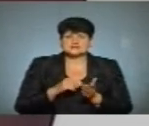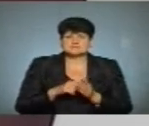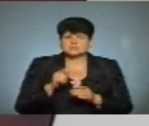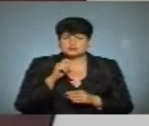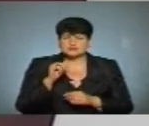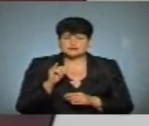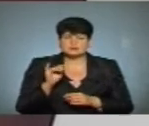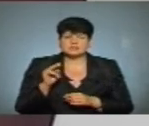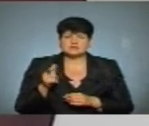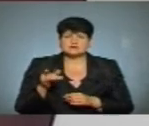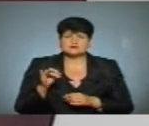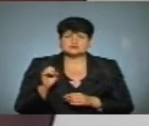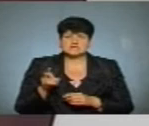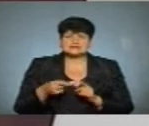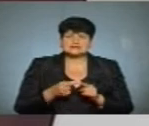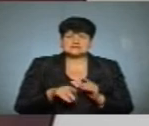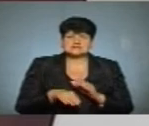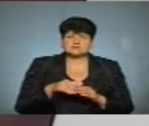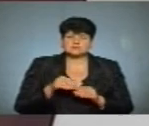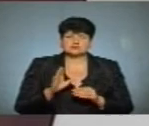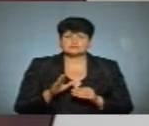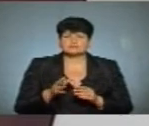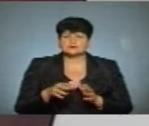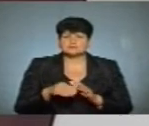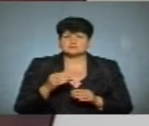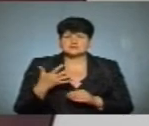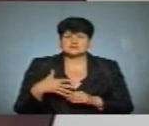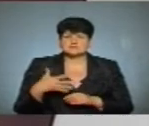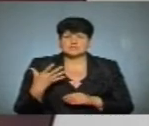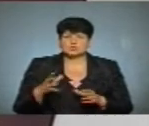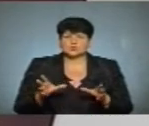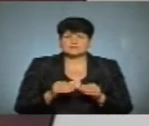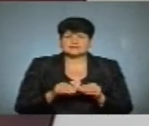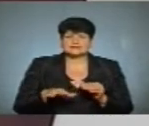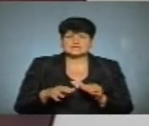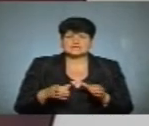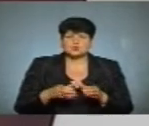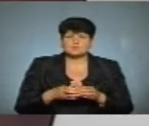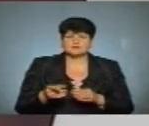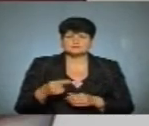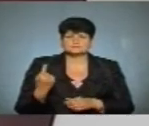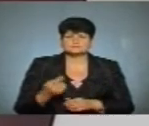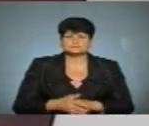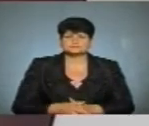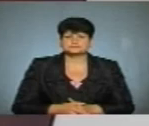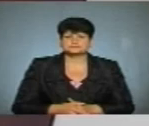Гірчака, на цих виборах обиратимуть голів 55 об'єднаних територіальних громад Тернопільщини.